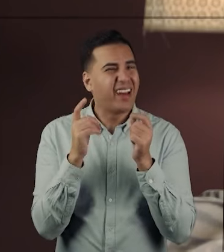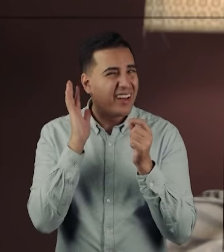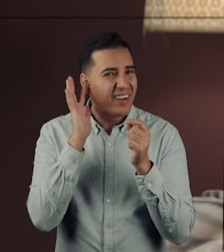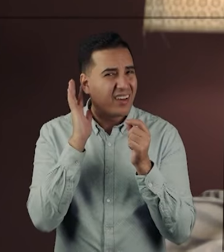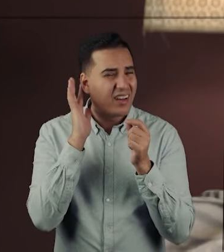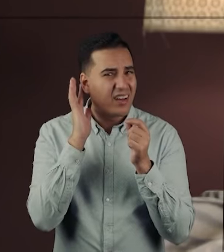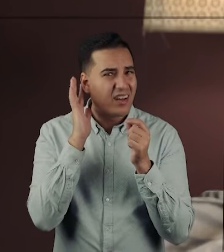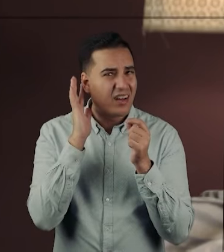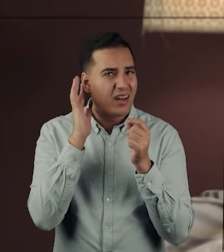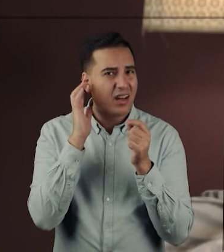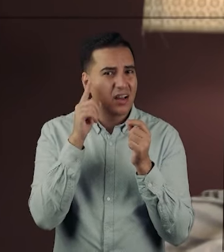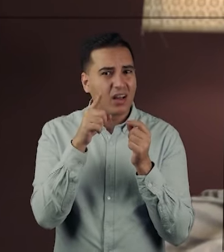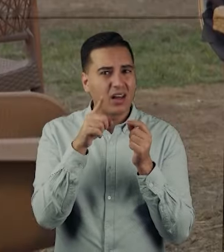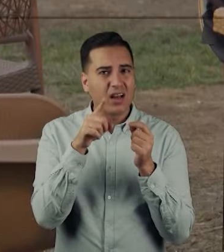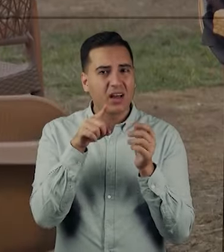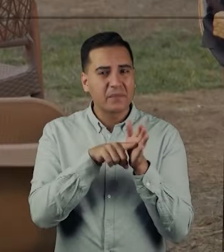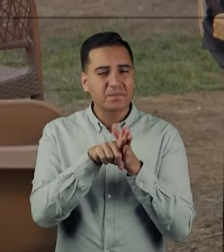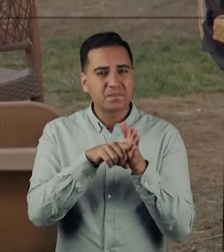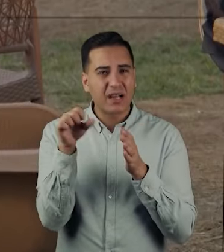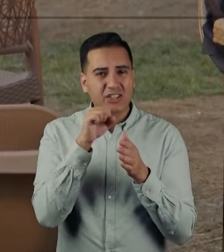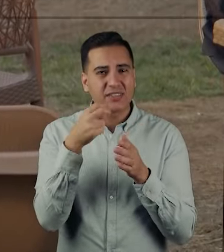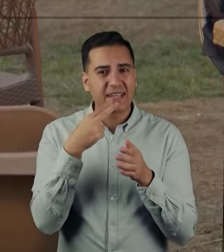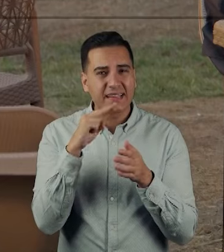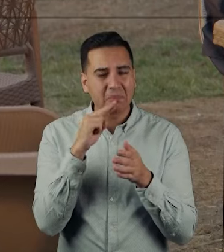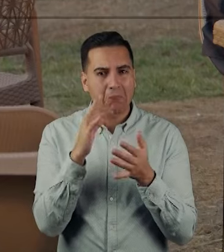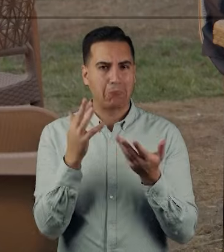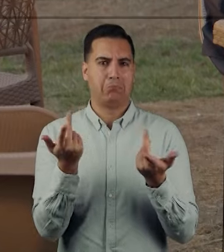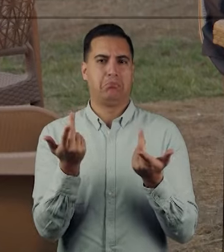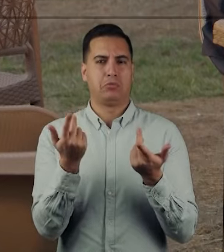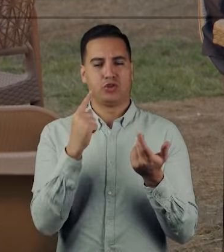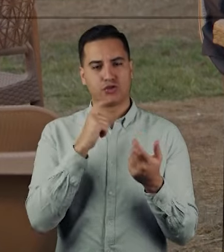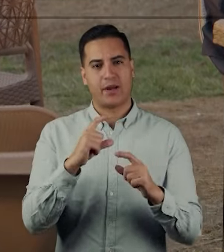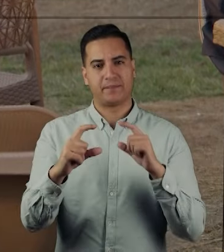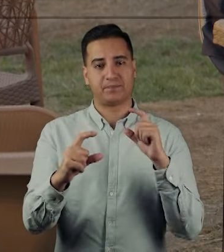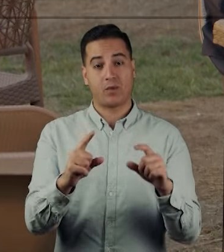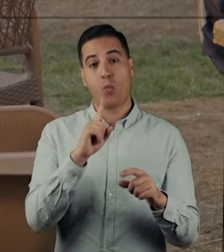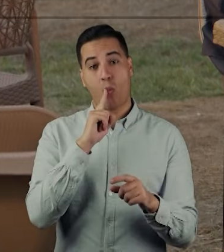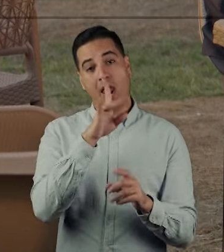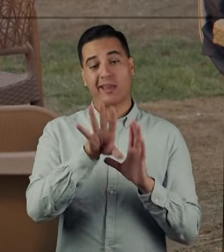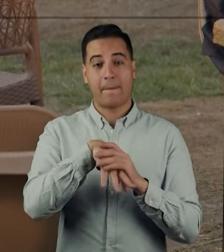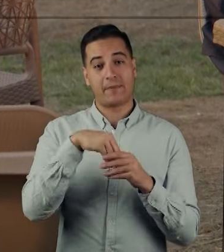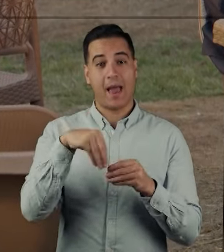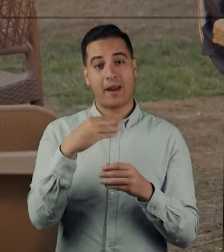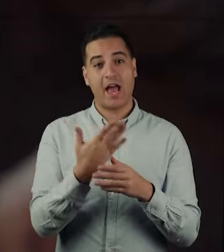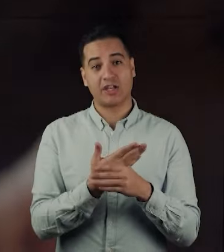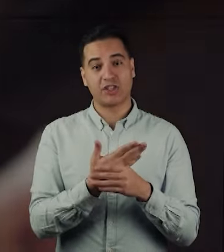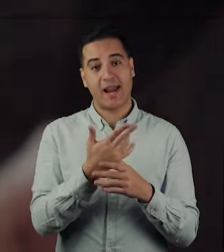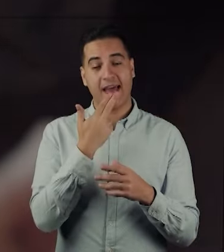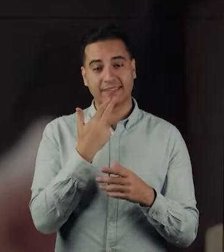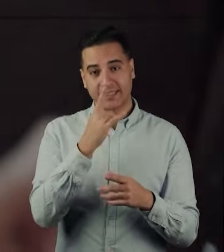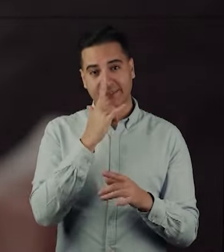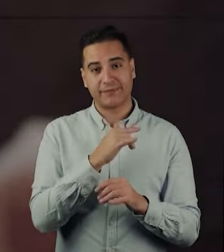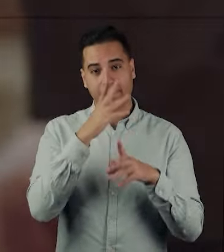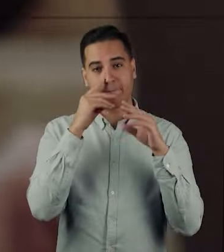ايه بلاغ كايدي؟ شاي يا استاذ باهي. يا راجل ده انت لو بتعملها عشان معلش